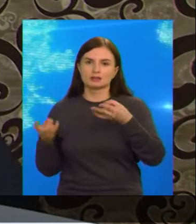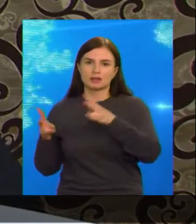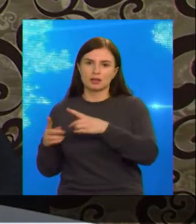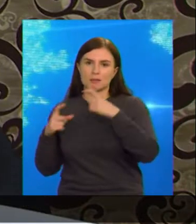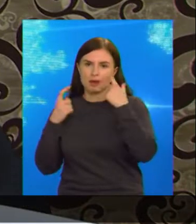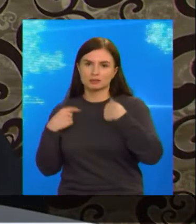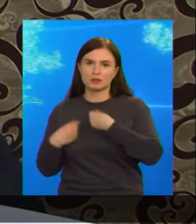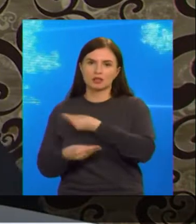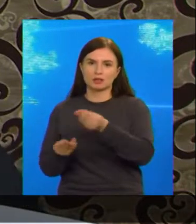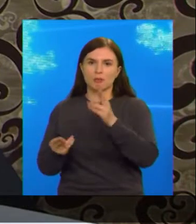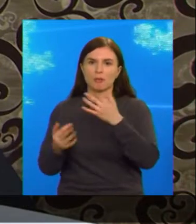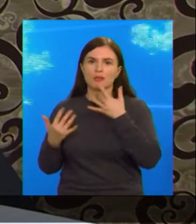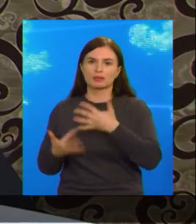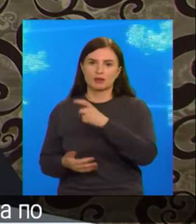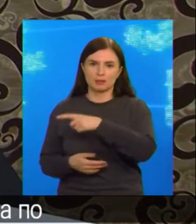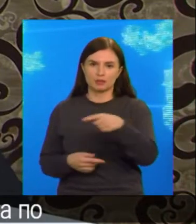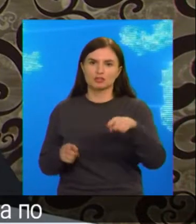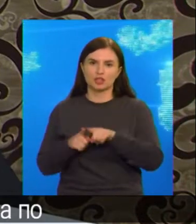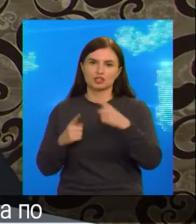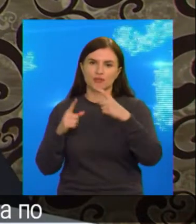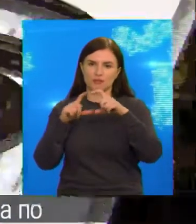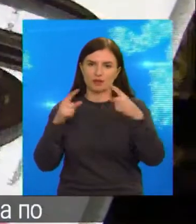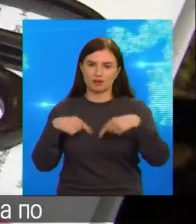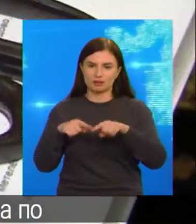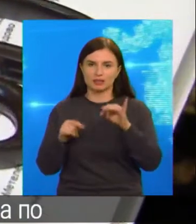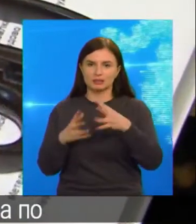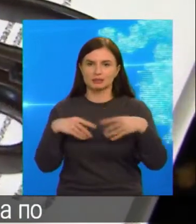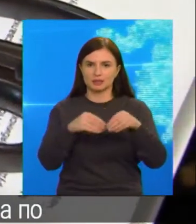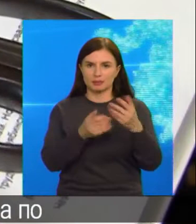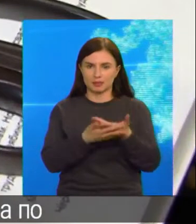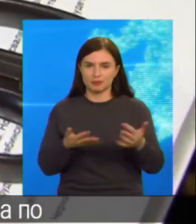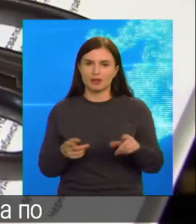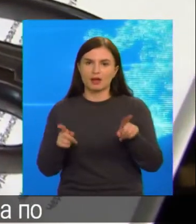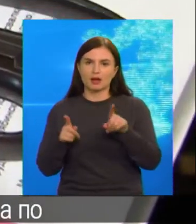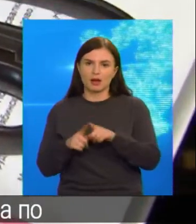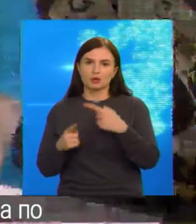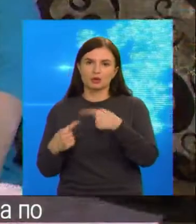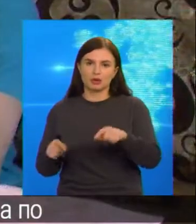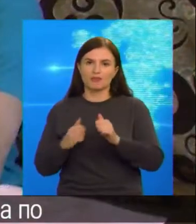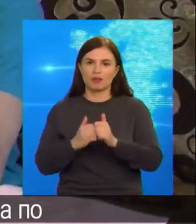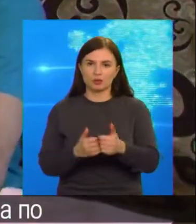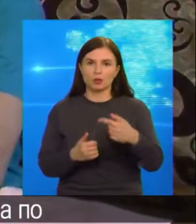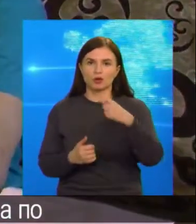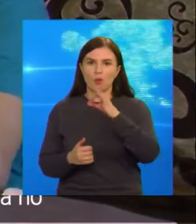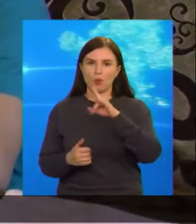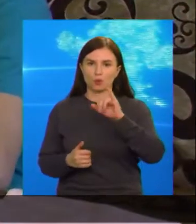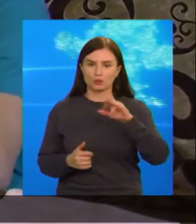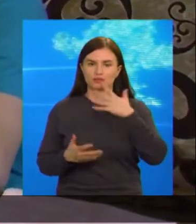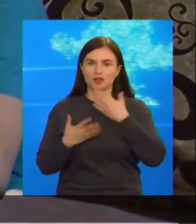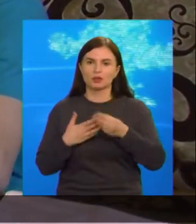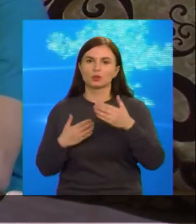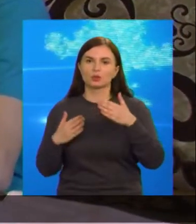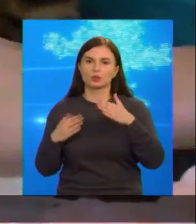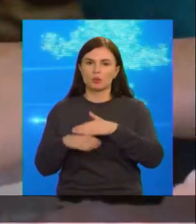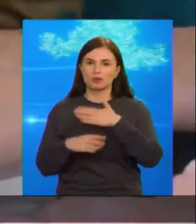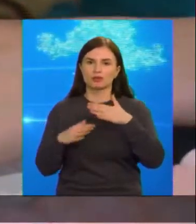раздали по потребности также в организации и семьям. Как и другие волонтеры, Татьяна Окунь свои добрые дела